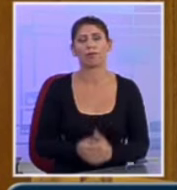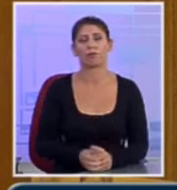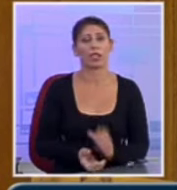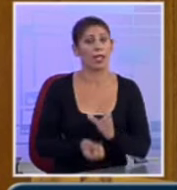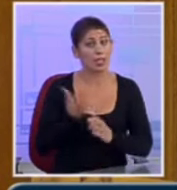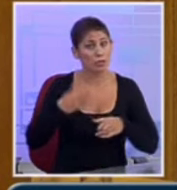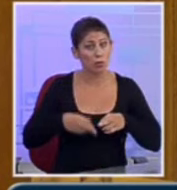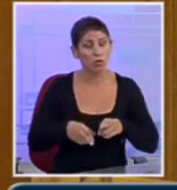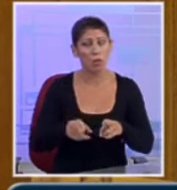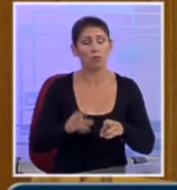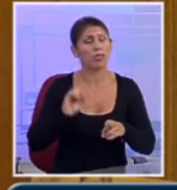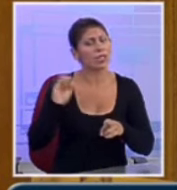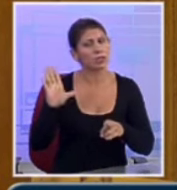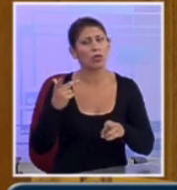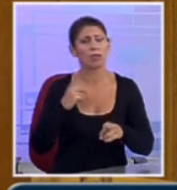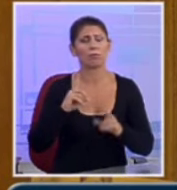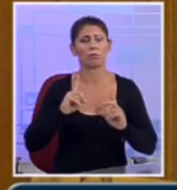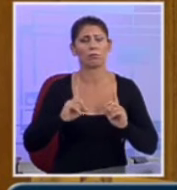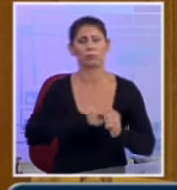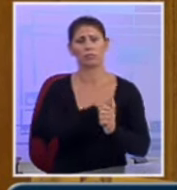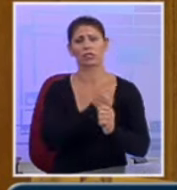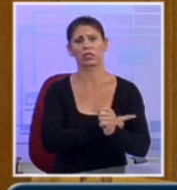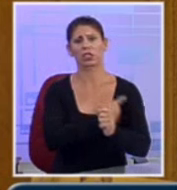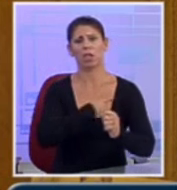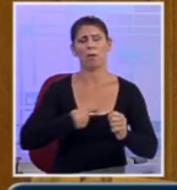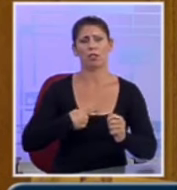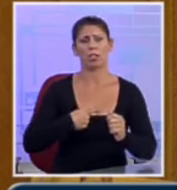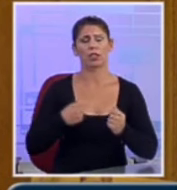νέους δρόμους πέρα από την ηγεμονία του νεοφιλελευθερισμού.